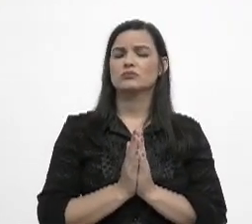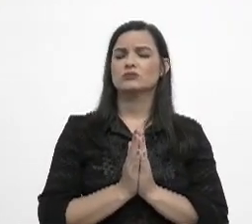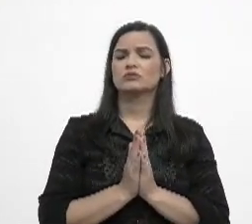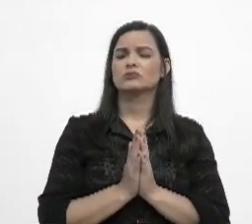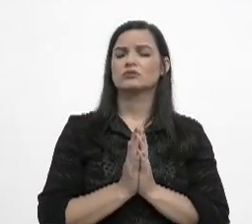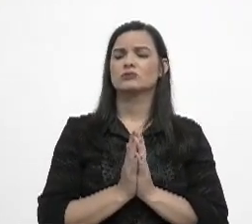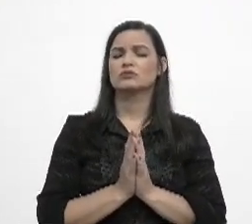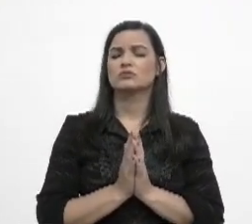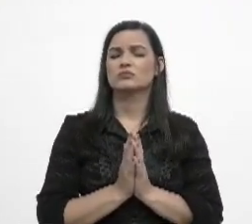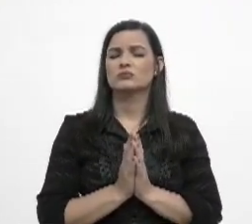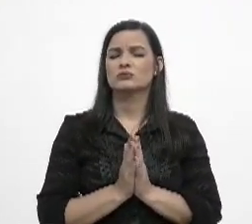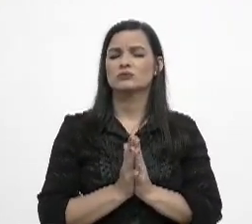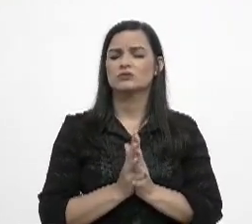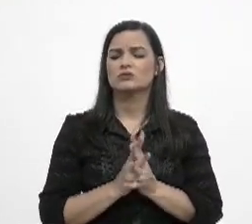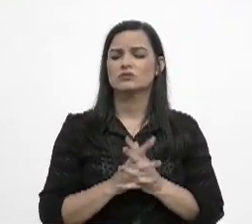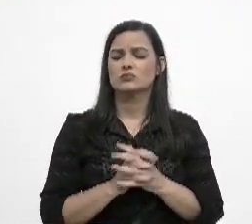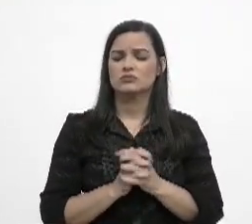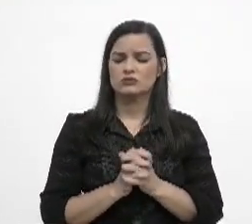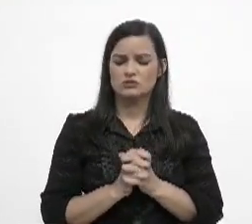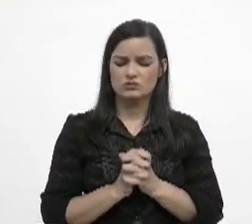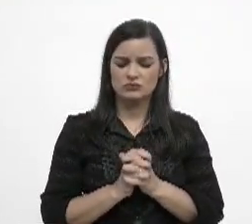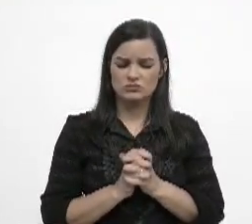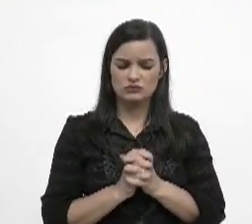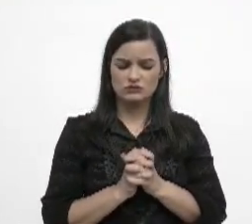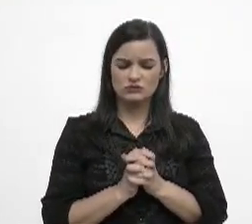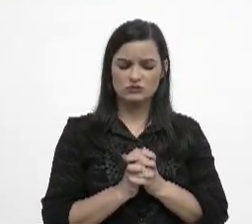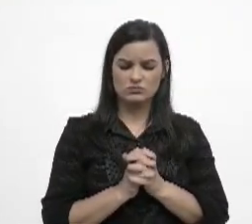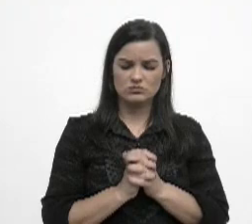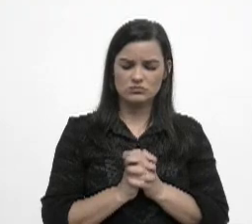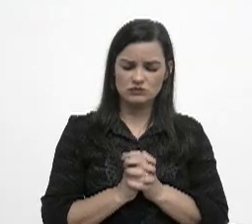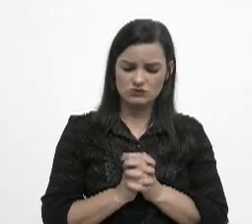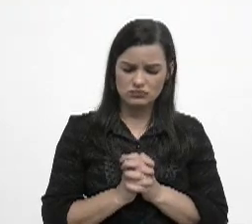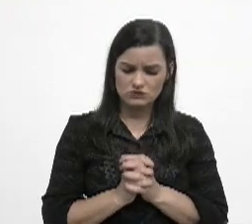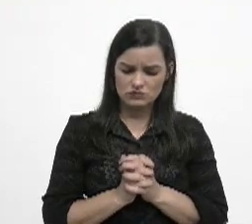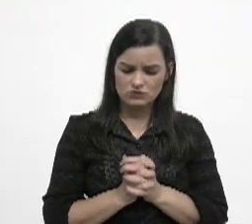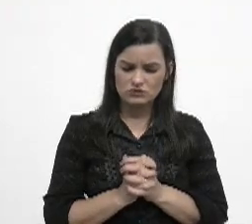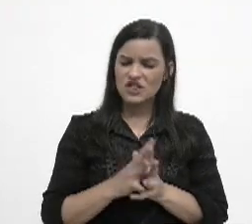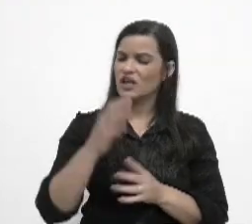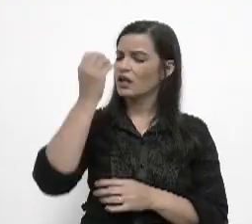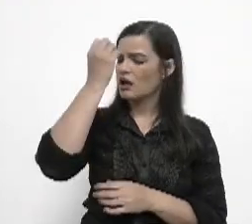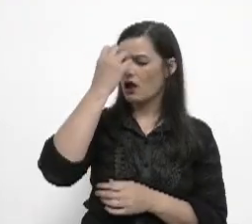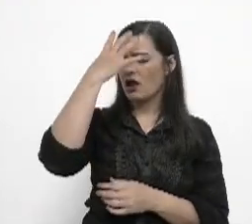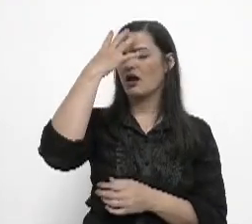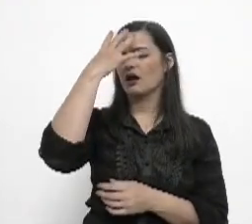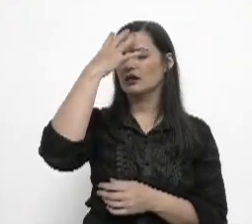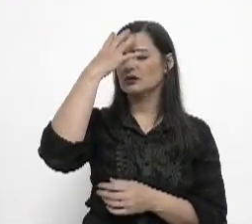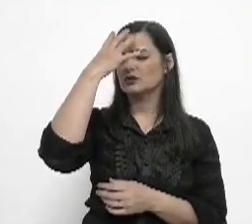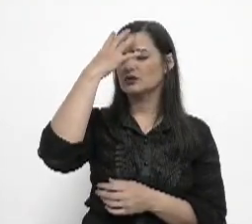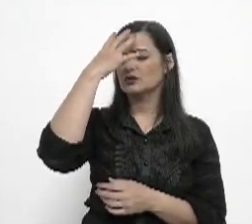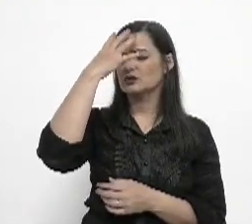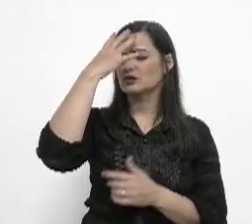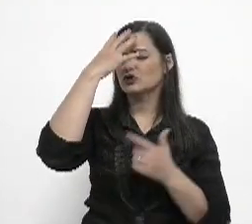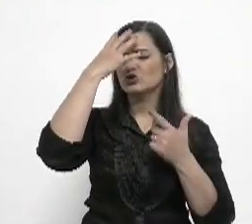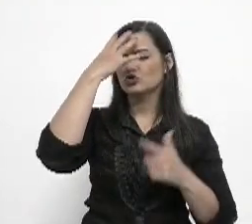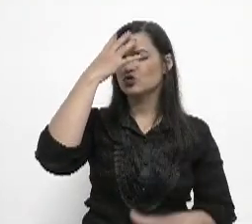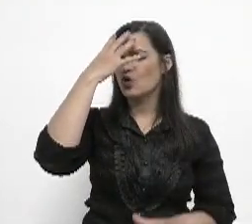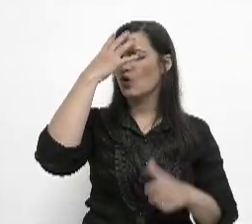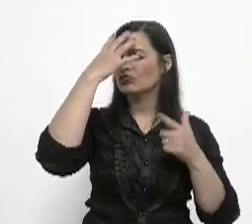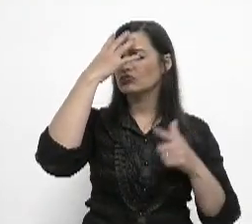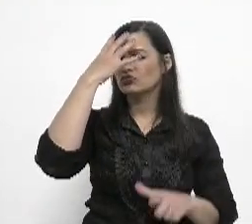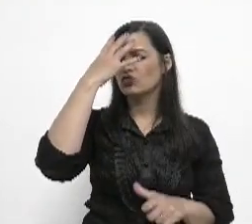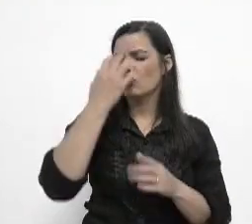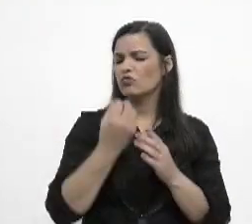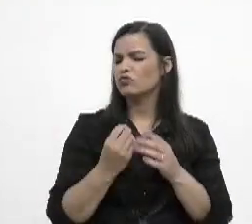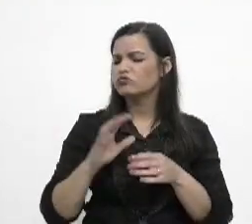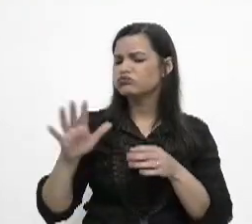다시 보는 은혜가 이 밤에 우리에게 있게 해 주시옵소서. Que a graça possa estar abundantemente em nossas vidas.